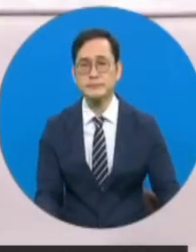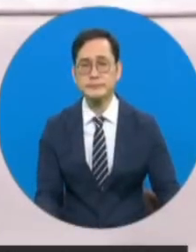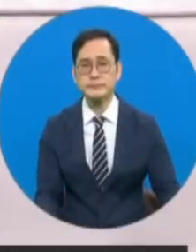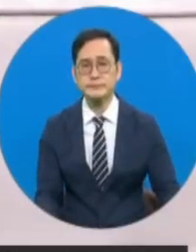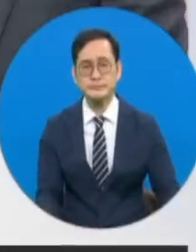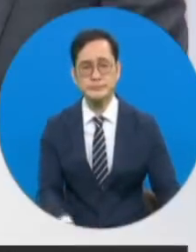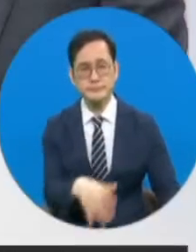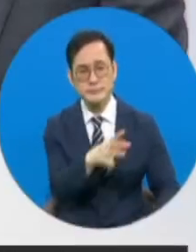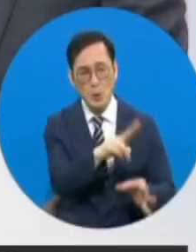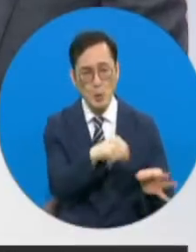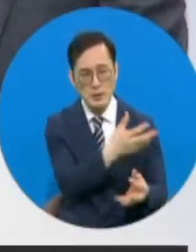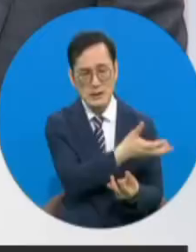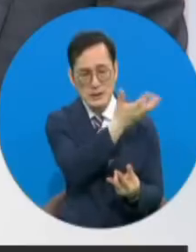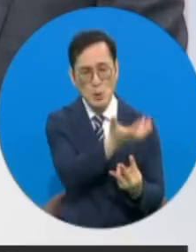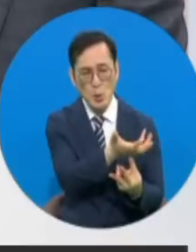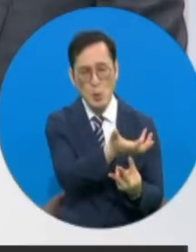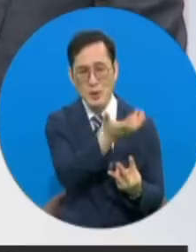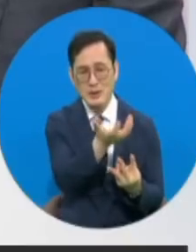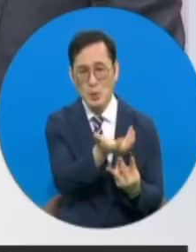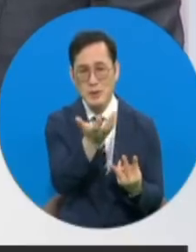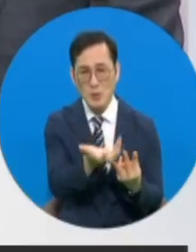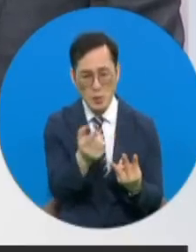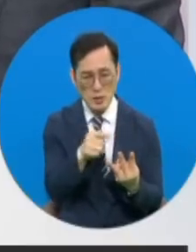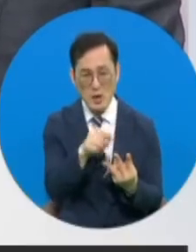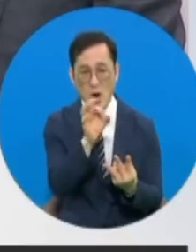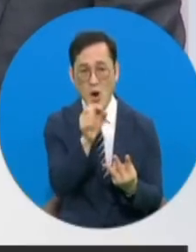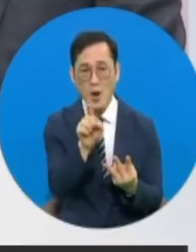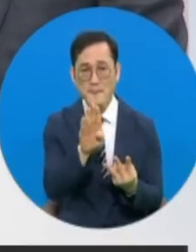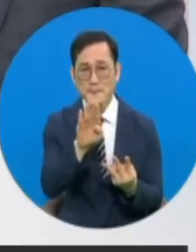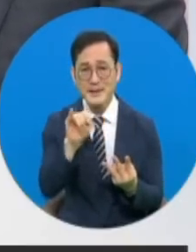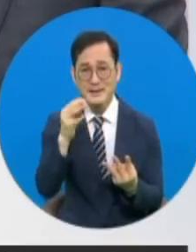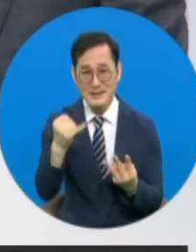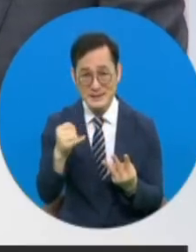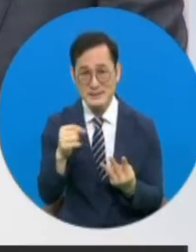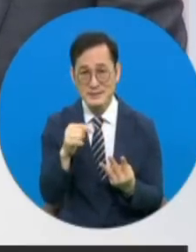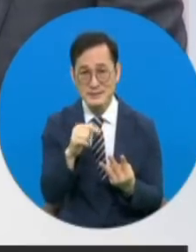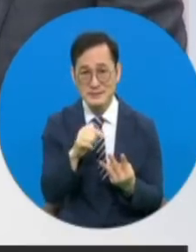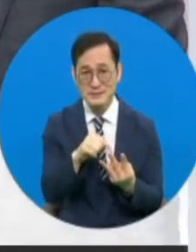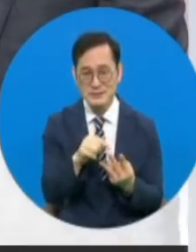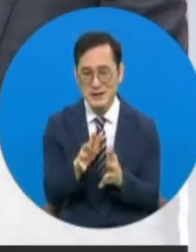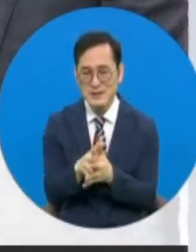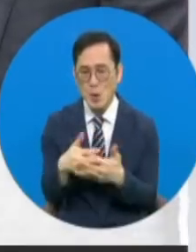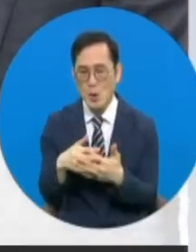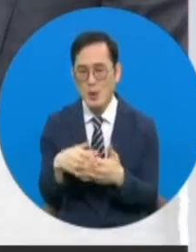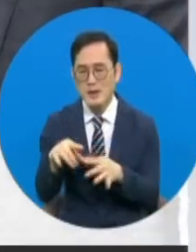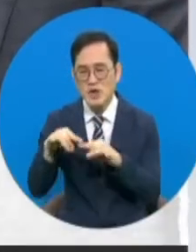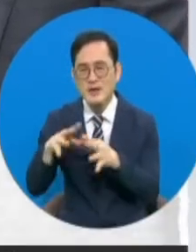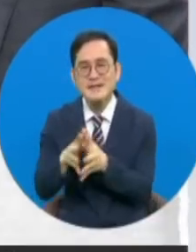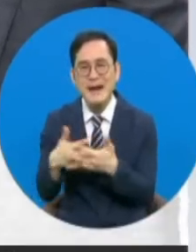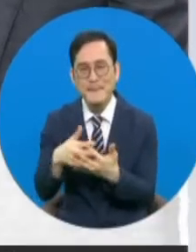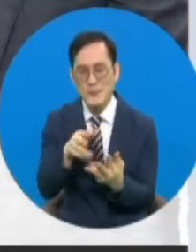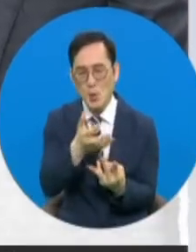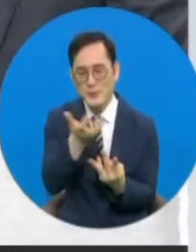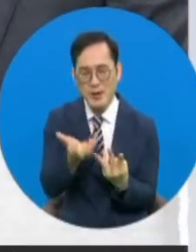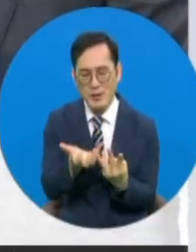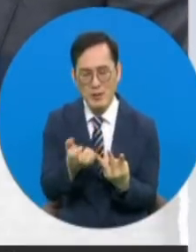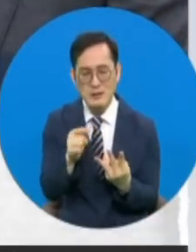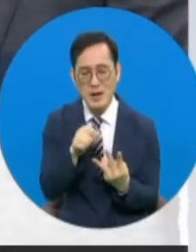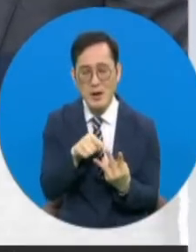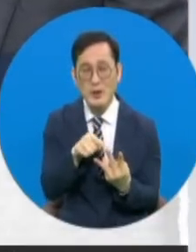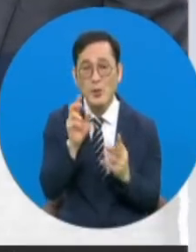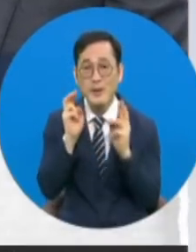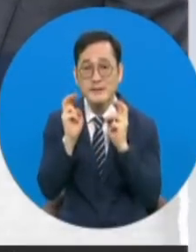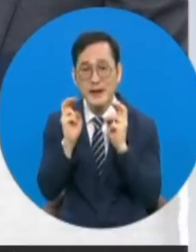때 또 업비트가 지금 미분 같은 경우는 고발을 하지 않았습니까 이제 그렇게 지켜보다가 이렇게 보는 것이죠 결과적으로는